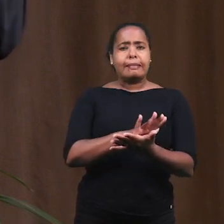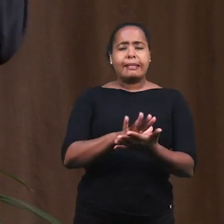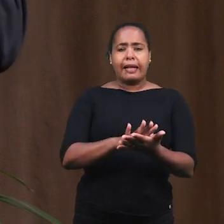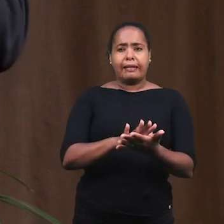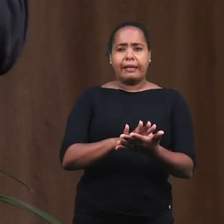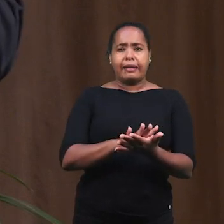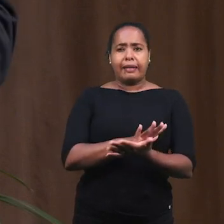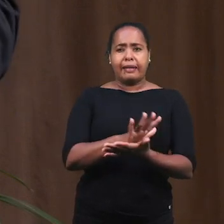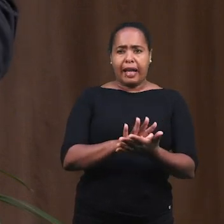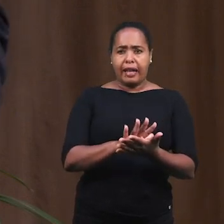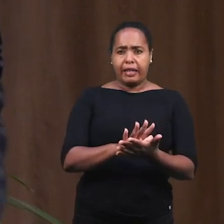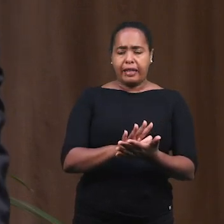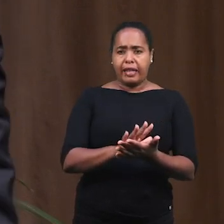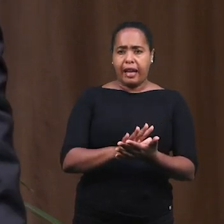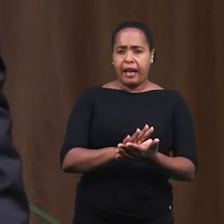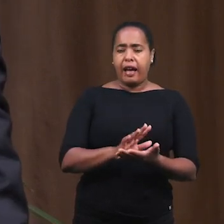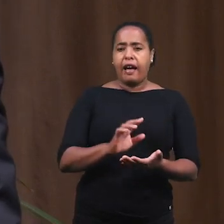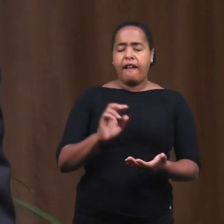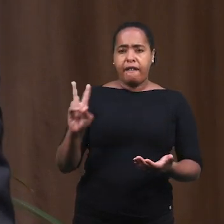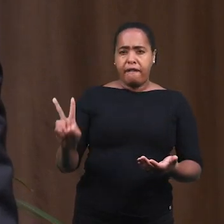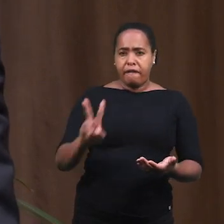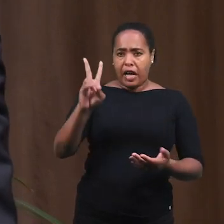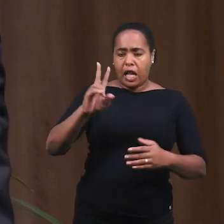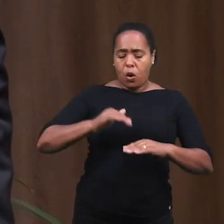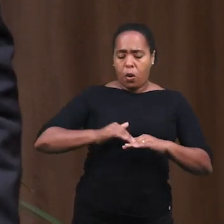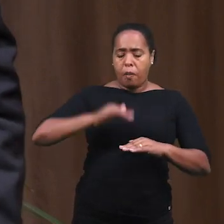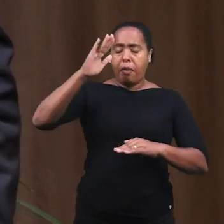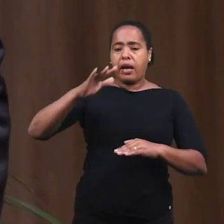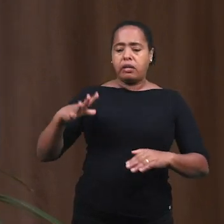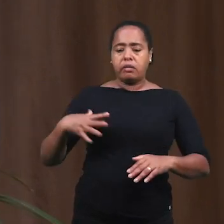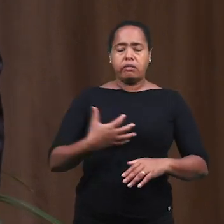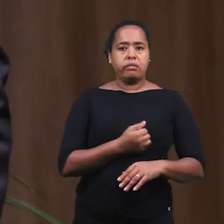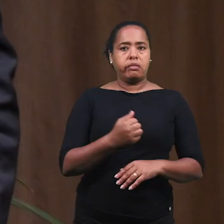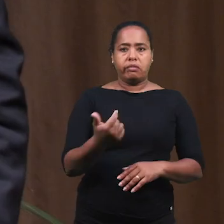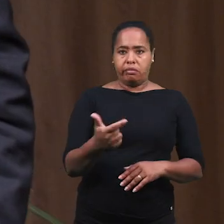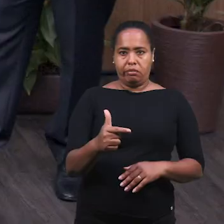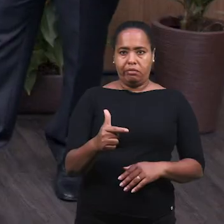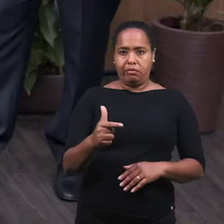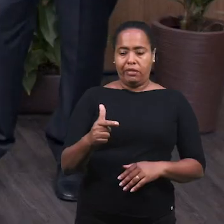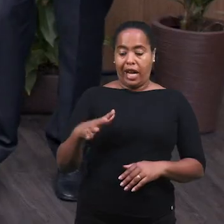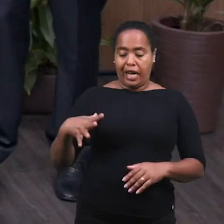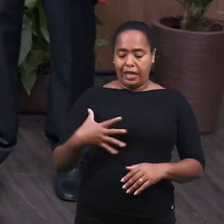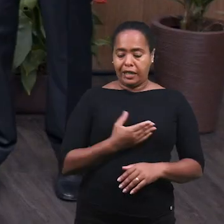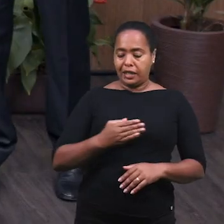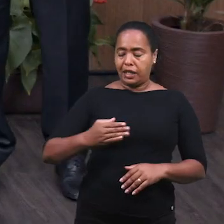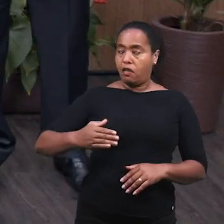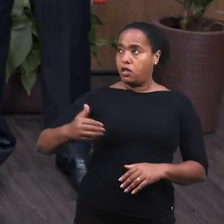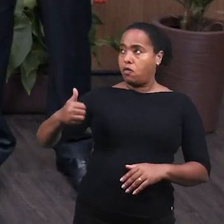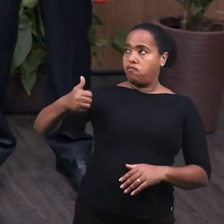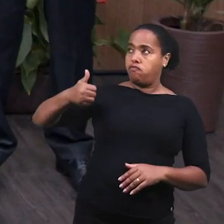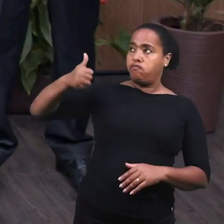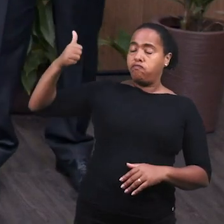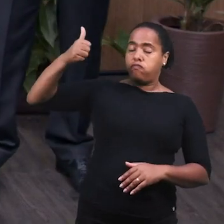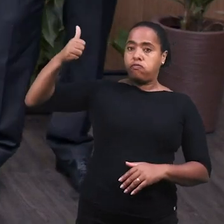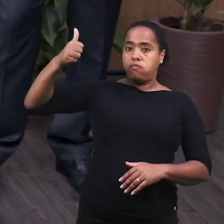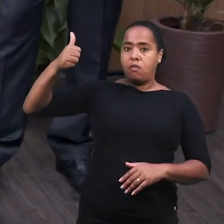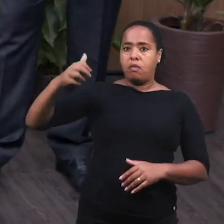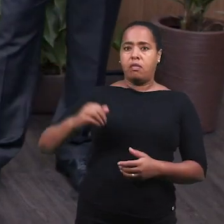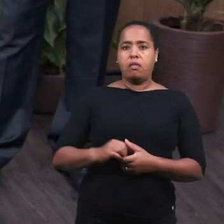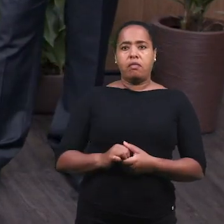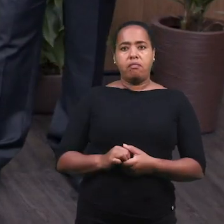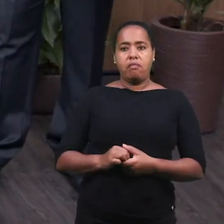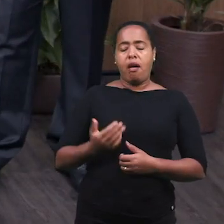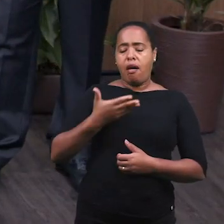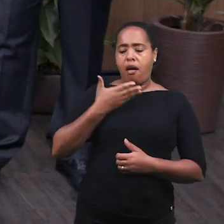часть, ничто не имеет большей ценности, чем спасение и вечная жизнь. Спасение,